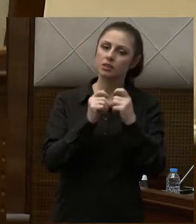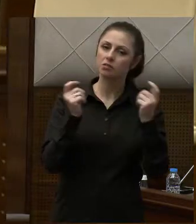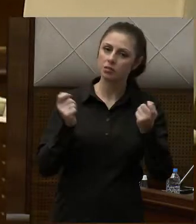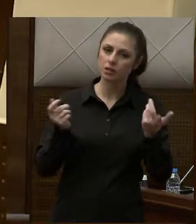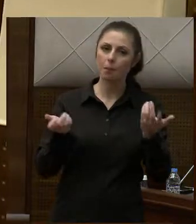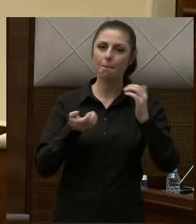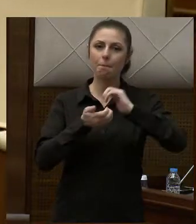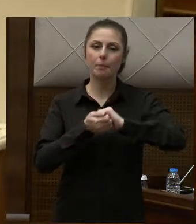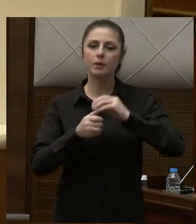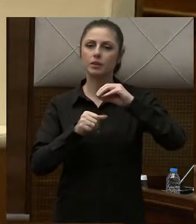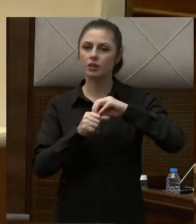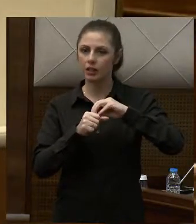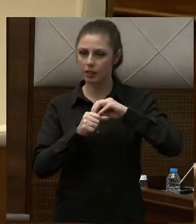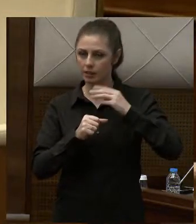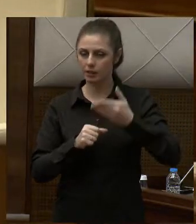barış içerisinde